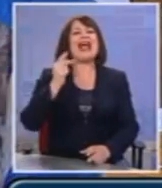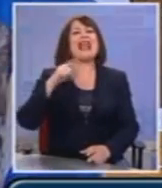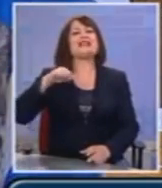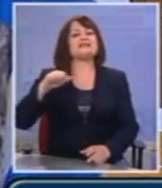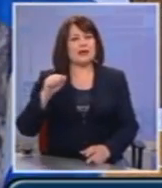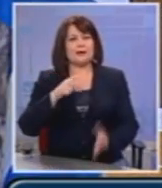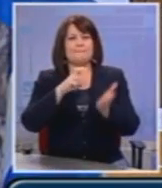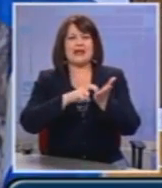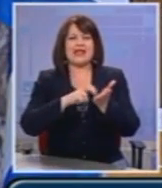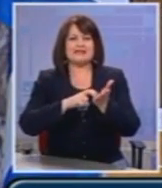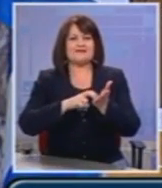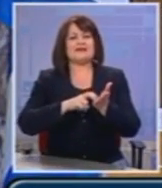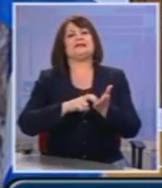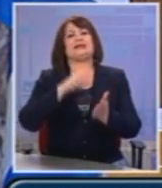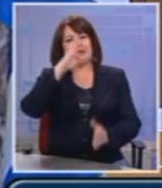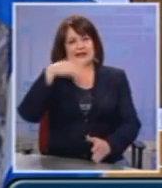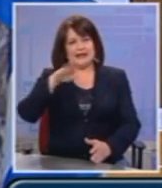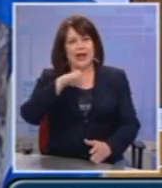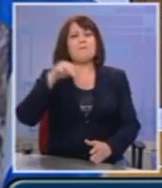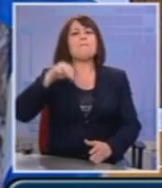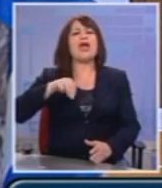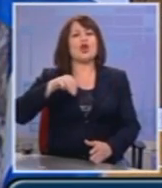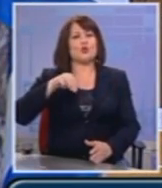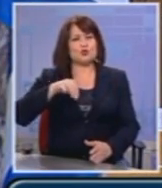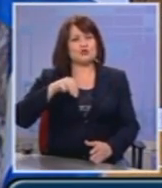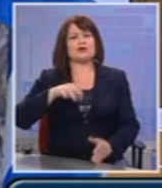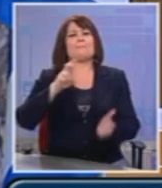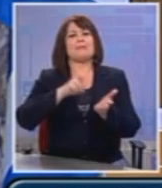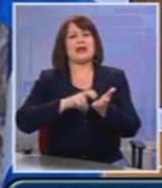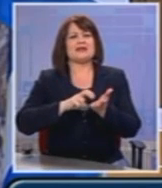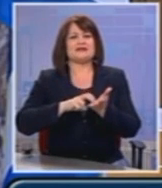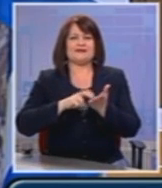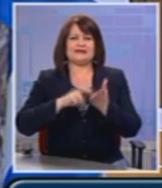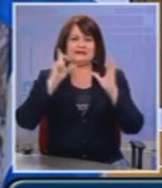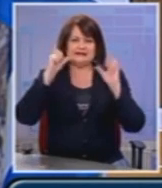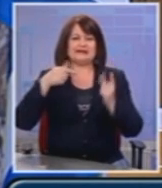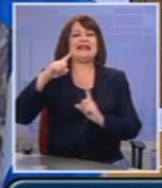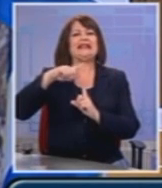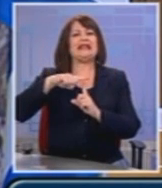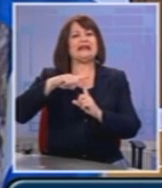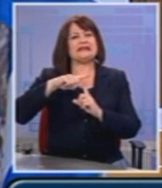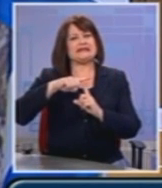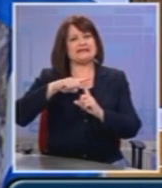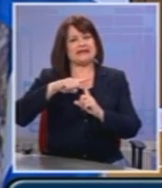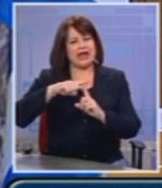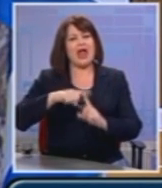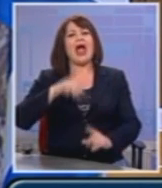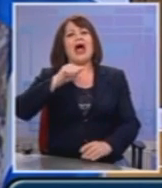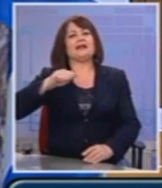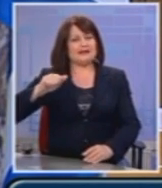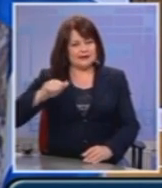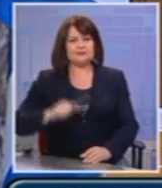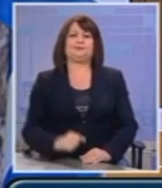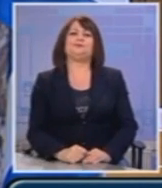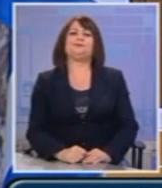ο πρέσβης του ιράν ο κύριος ερος ο πρέσβης της δημοκρατίας της τυνησίας κύριος σάτι ο